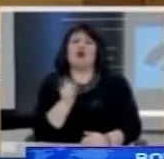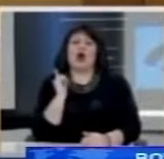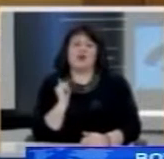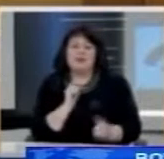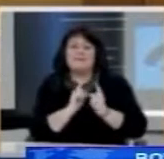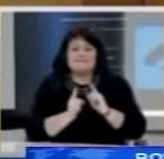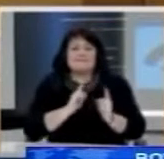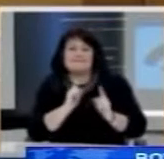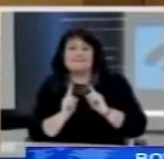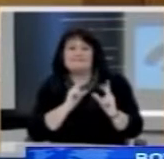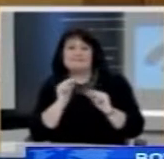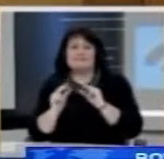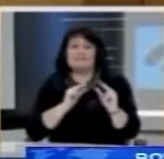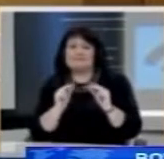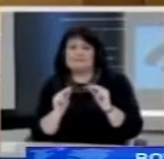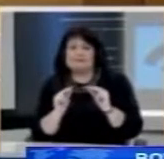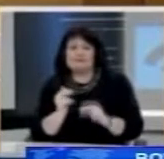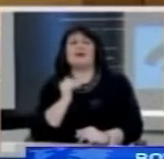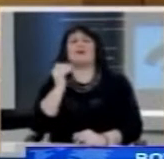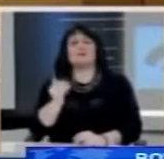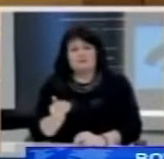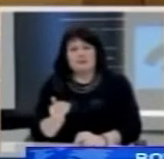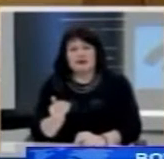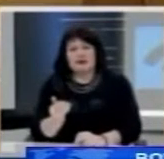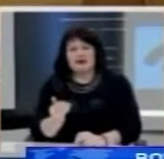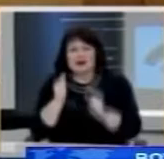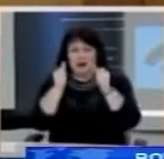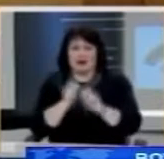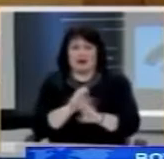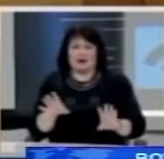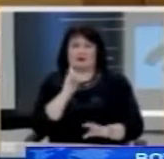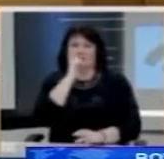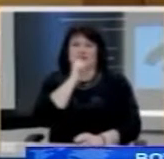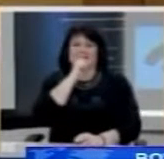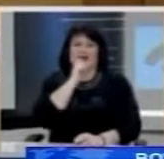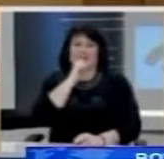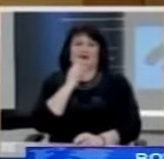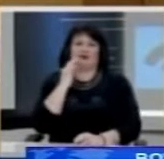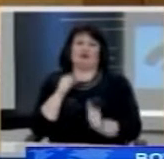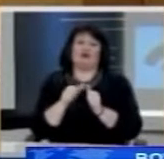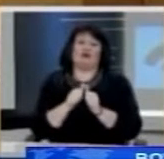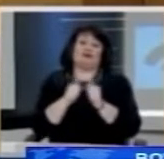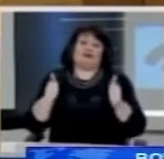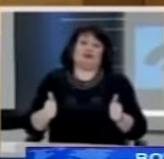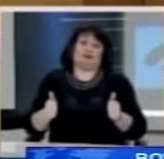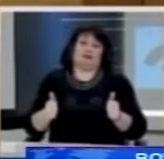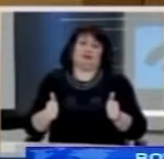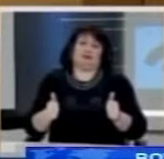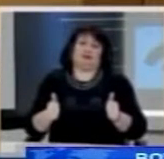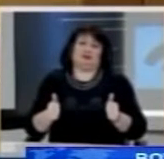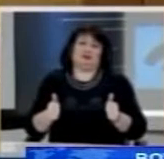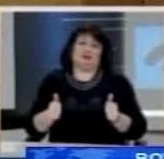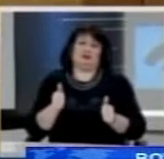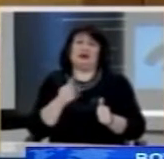έβγαινε. Μετά να ανακοινώνεται ένα ψεύτικο διαζύγιο, ενώ